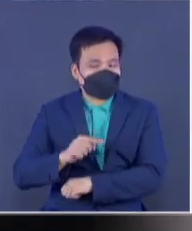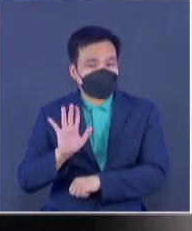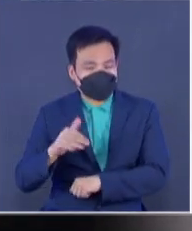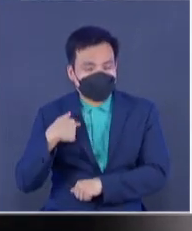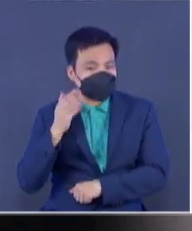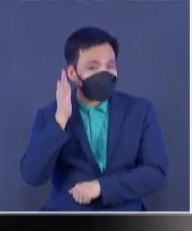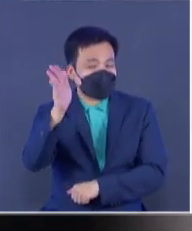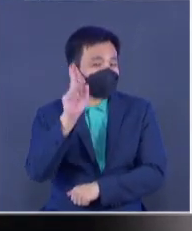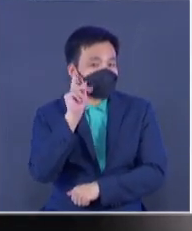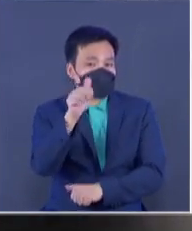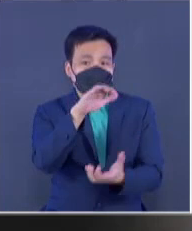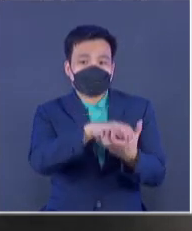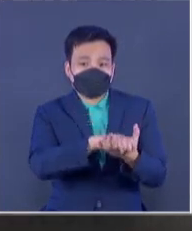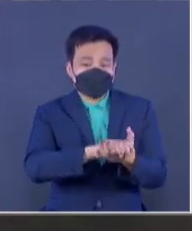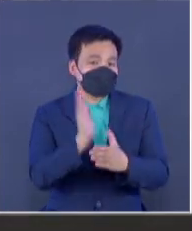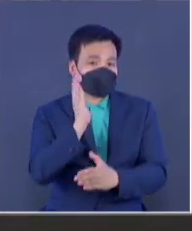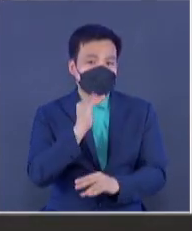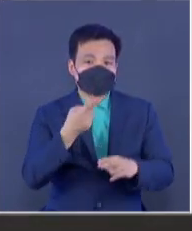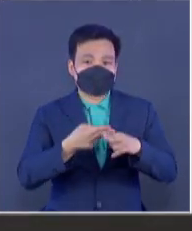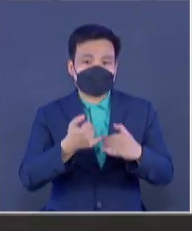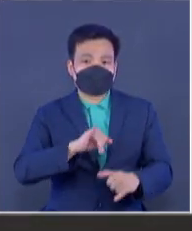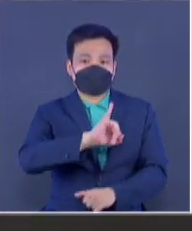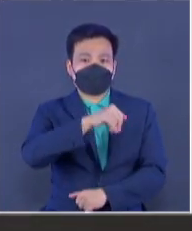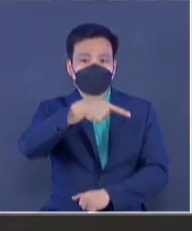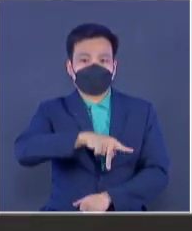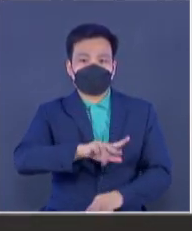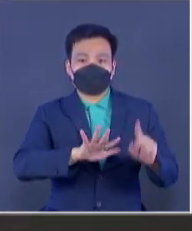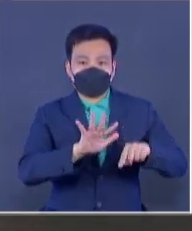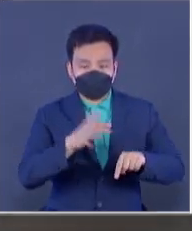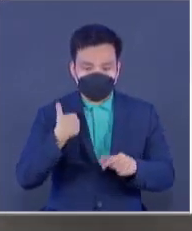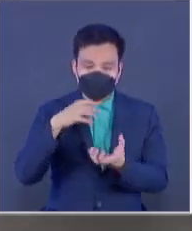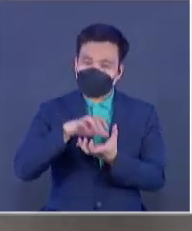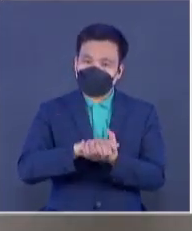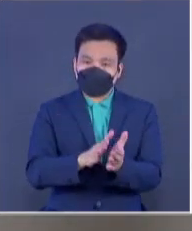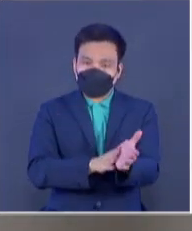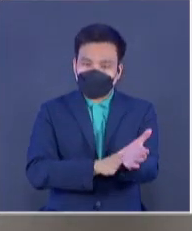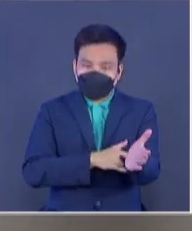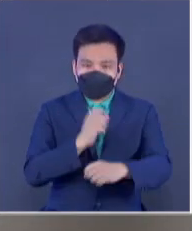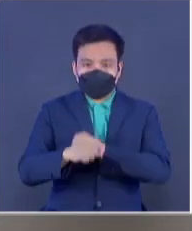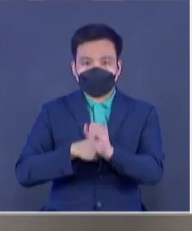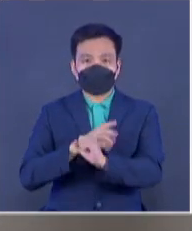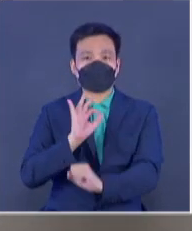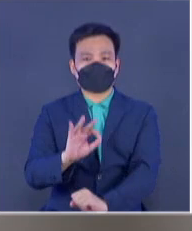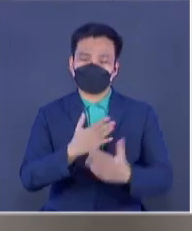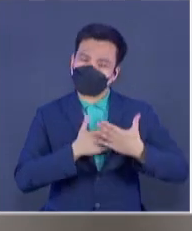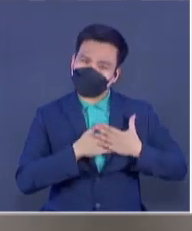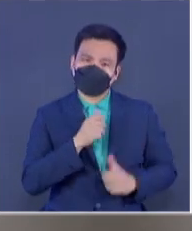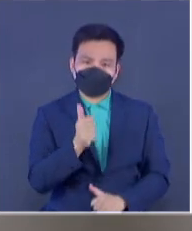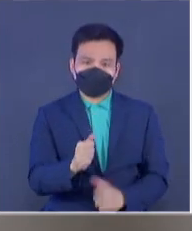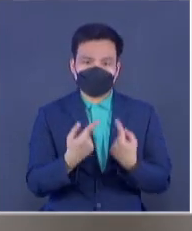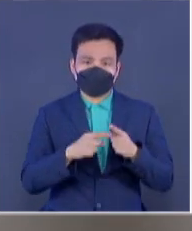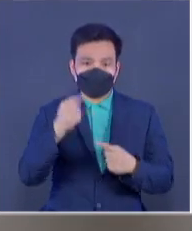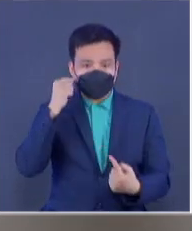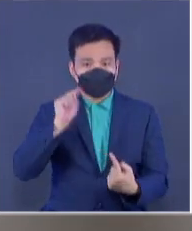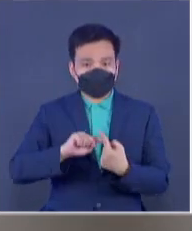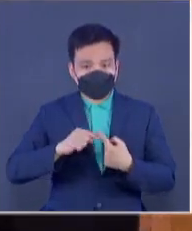หรือเปล่านะคะเพราะว่าทั้งคู่เนี่ยก็ศึกษาดูใจกันมานานถึง 9ปีแถมความรักก็ยังหวานชื่นนะคะซึ่งคาดว่าการฝากขายใน